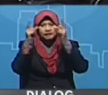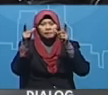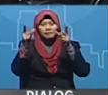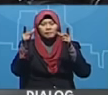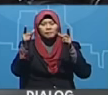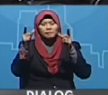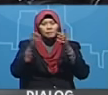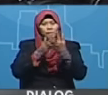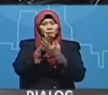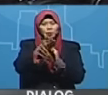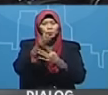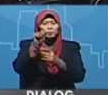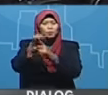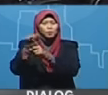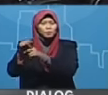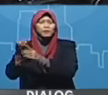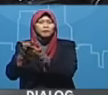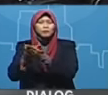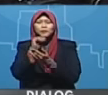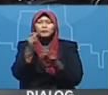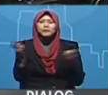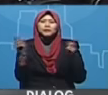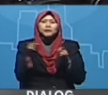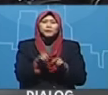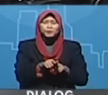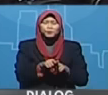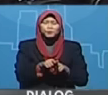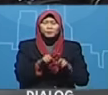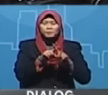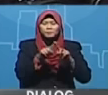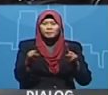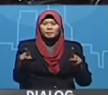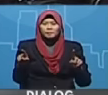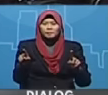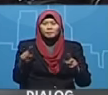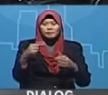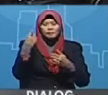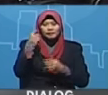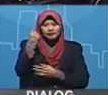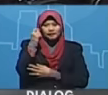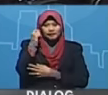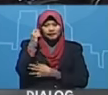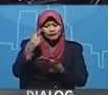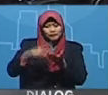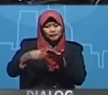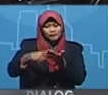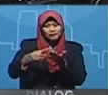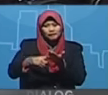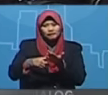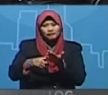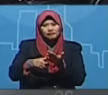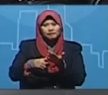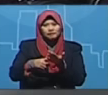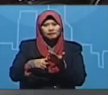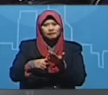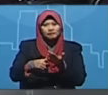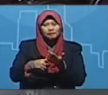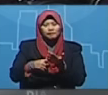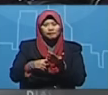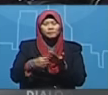sebenarnya penipuan ni pun susah untuk berlaku lah. Tapi bagaimanapun, seperti yang kita bincangkan tadi, modus operandinya tu semakin